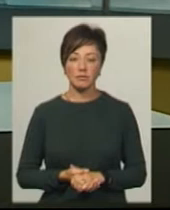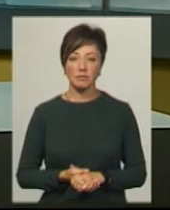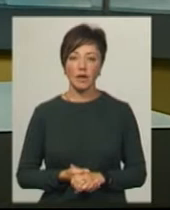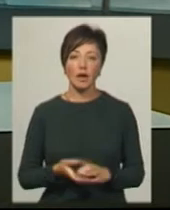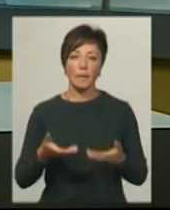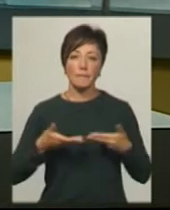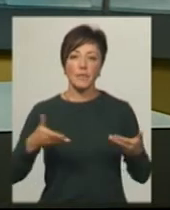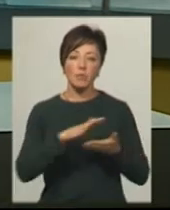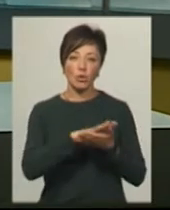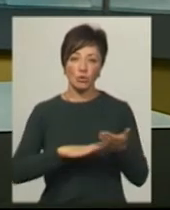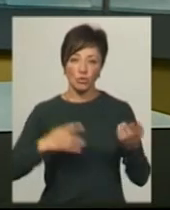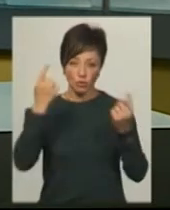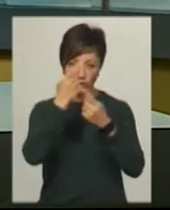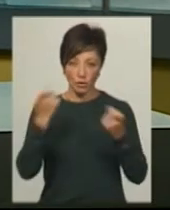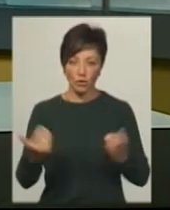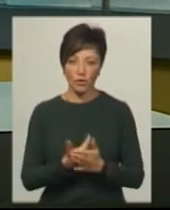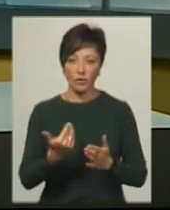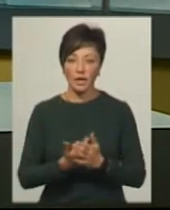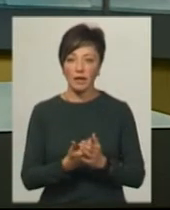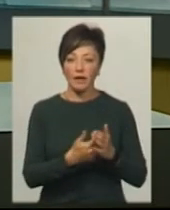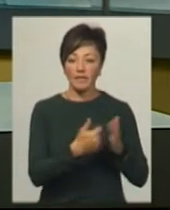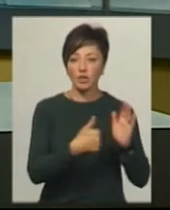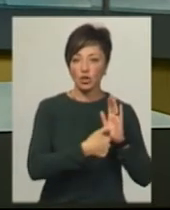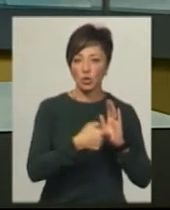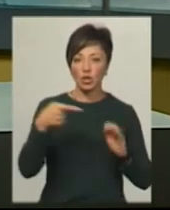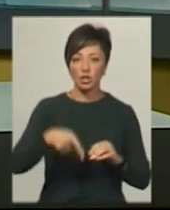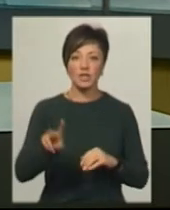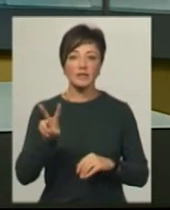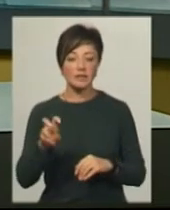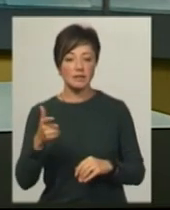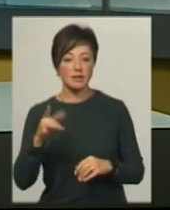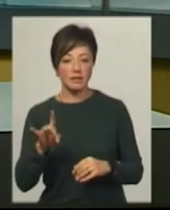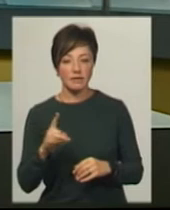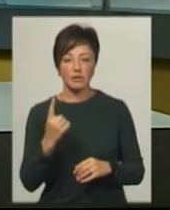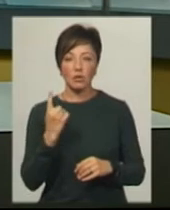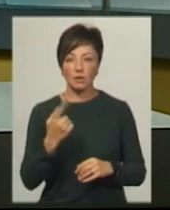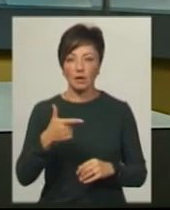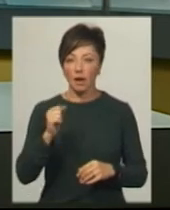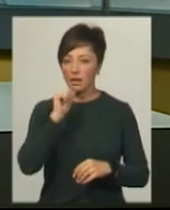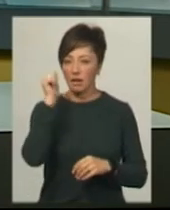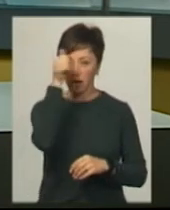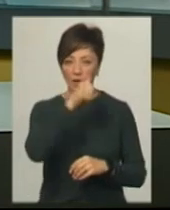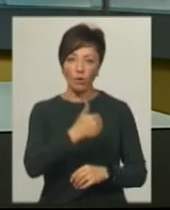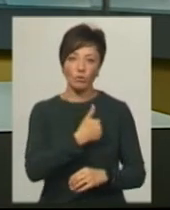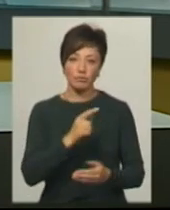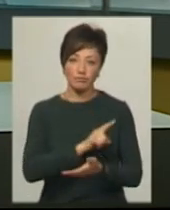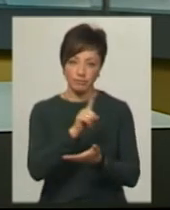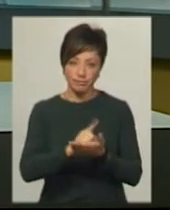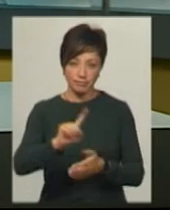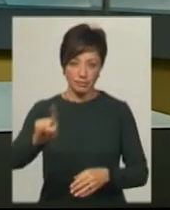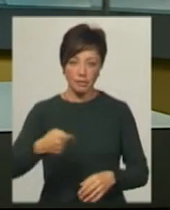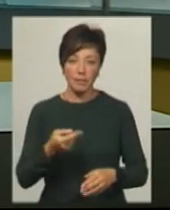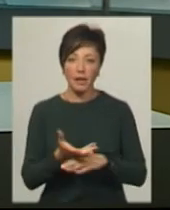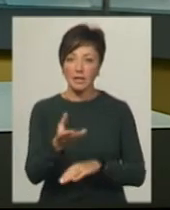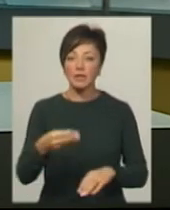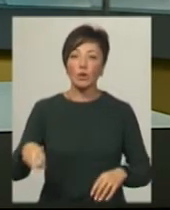Ми продовжимо наш інформаційний випуск. Від 600 до 1200 гривень за гектар на рік хочуть зобов'язати платити усіх,